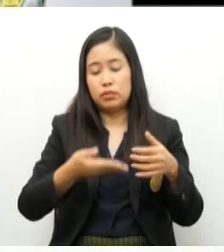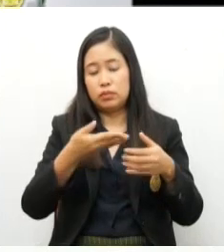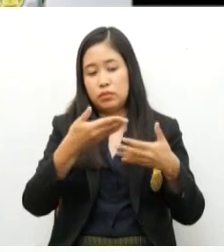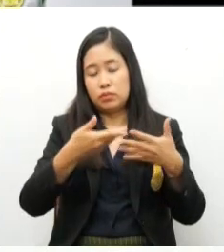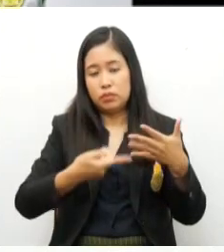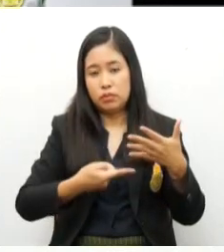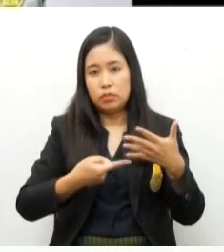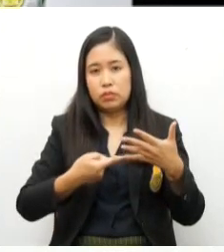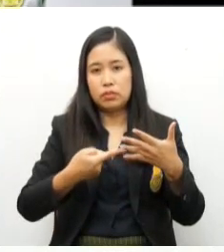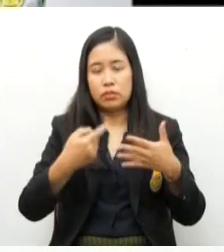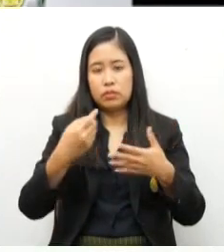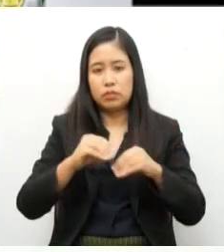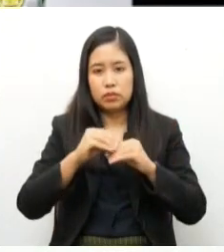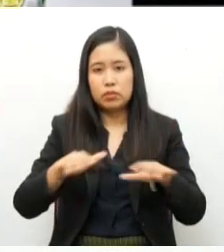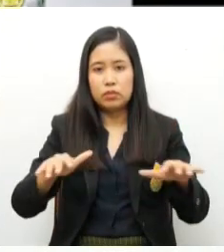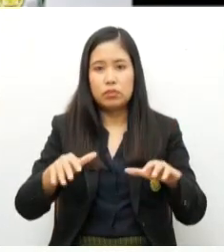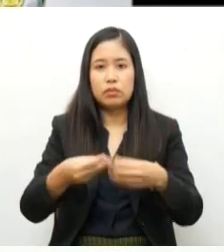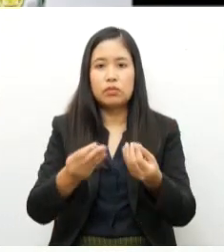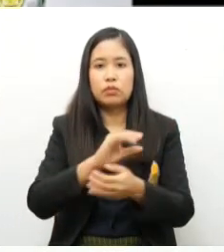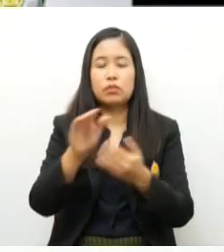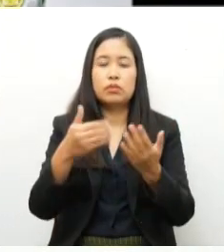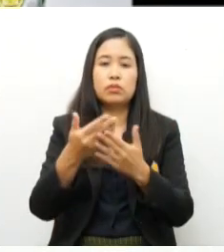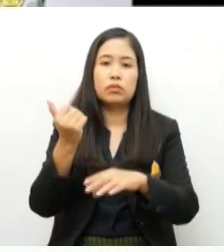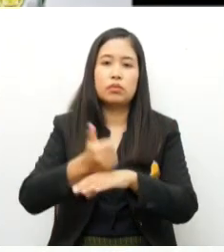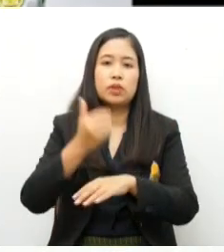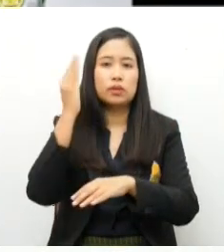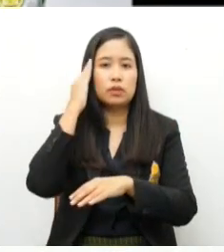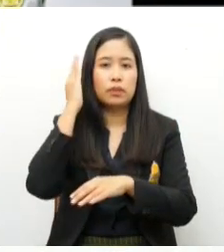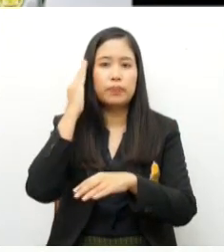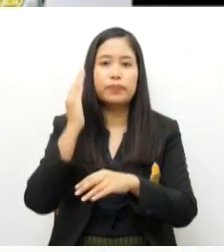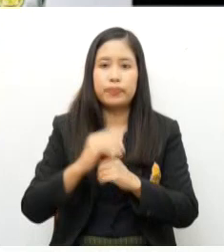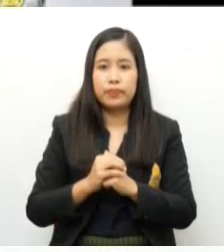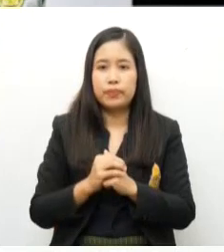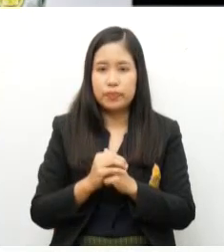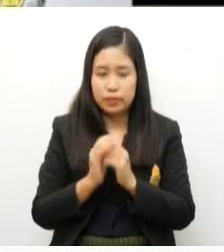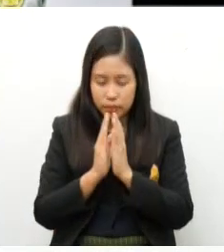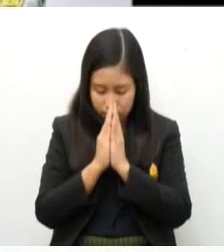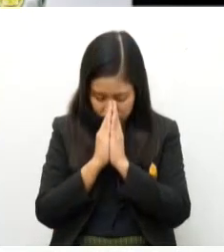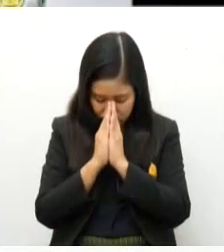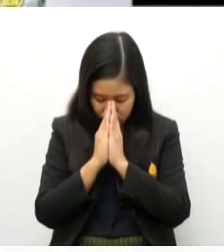ท่านผู้ชมทั้งหลายรวมไปถึงท่านผู้บริหารได้รับทราบเพียงเท่านี้สวัสดีครับ